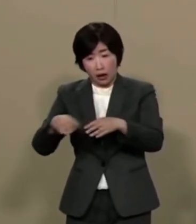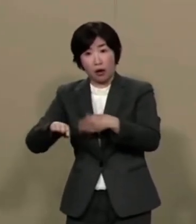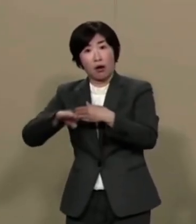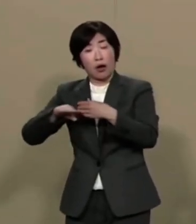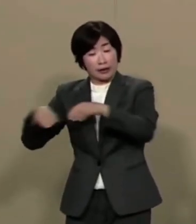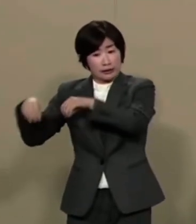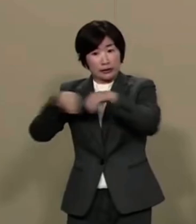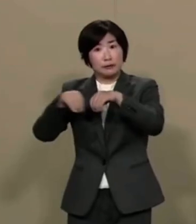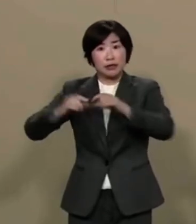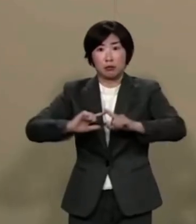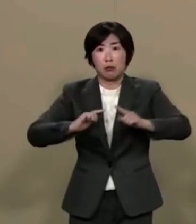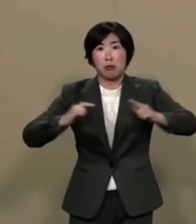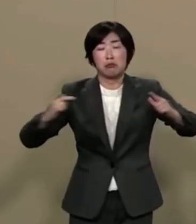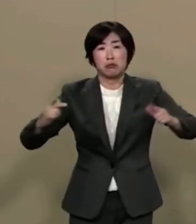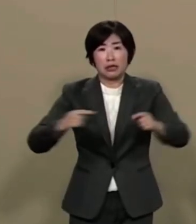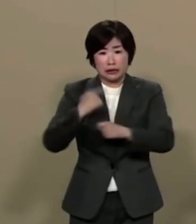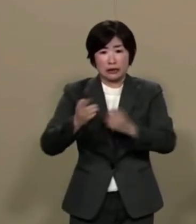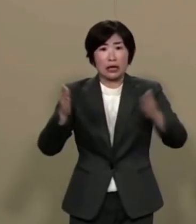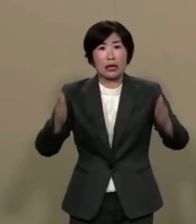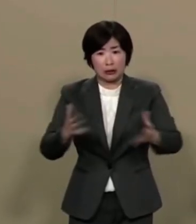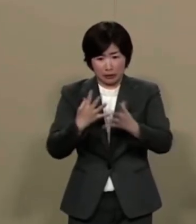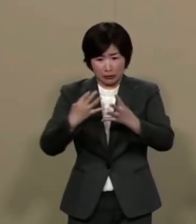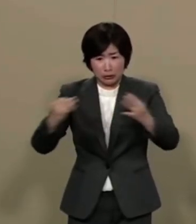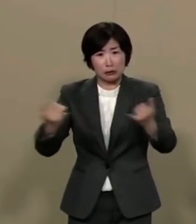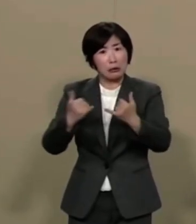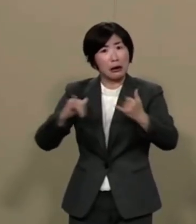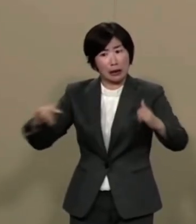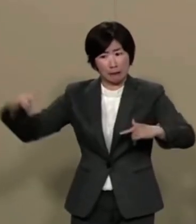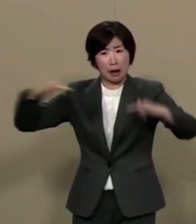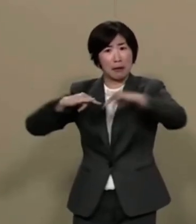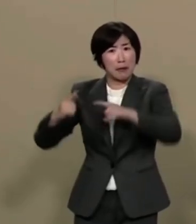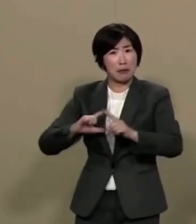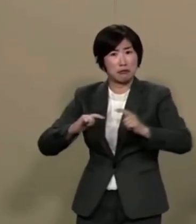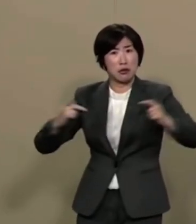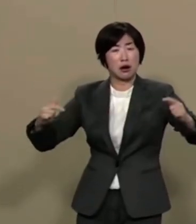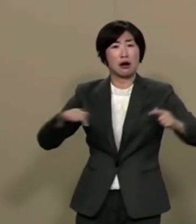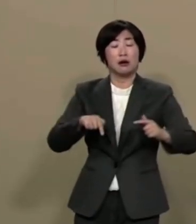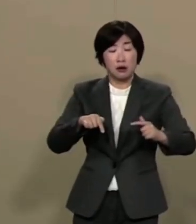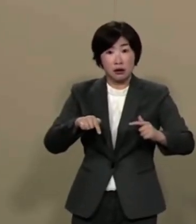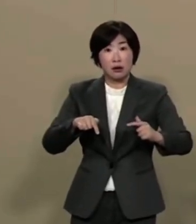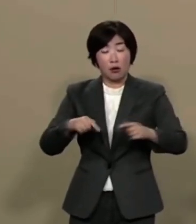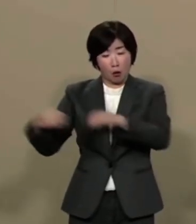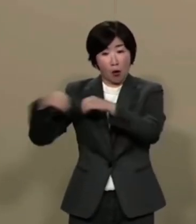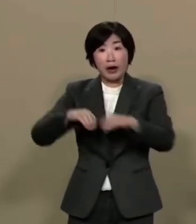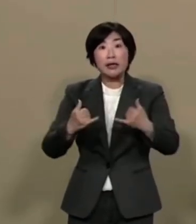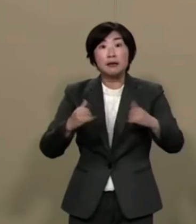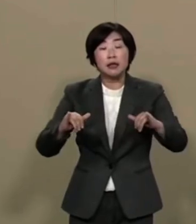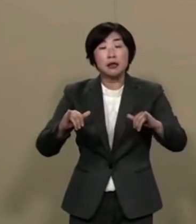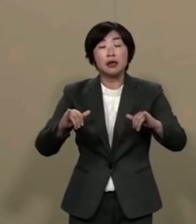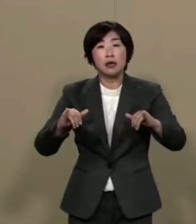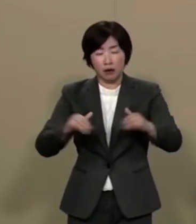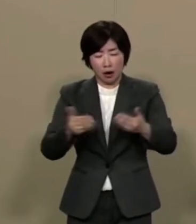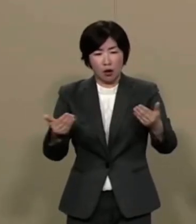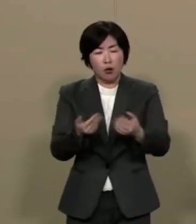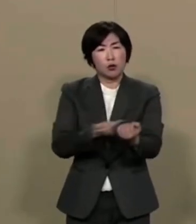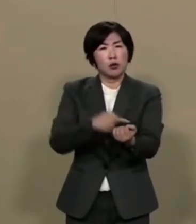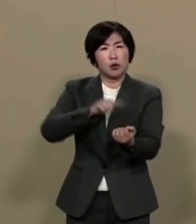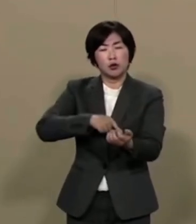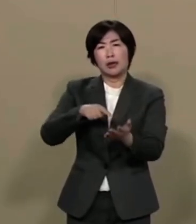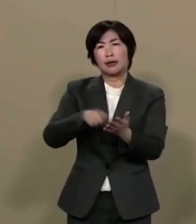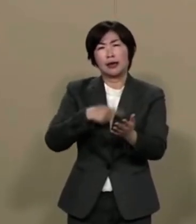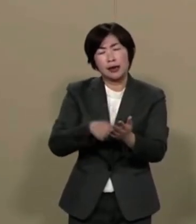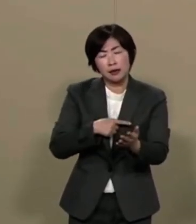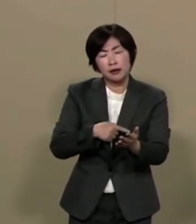ます今もう年間ものすごい数の移民が人が入ってきてますえこの移民はですねえ労働力が足りないというのはこれ半分嘘